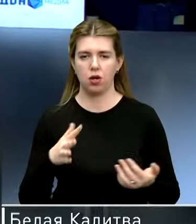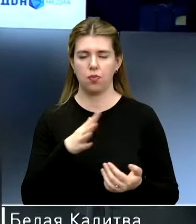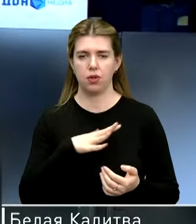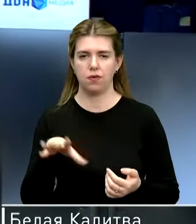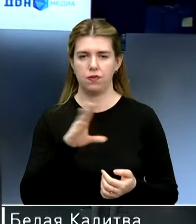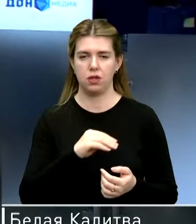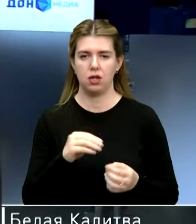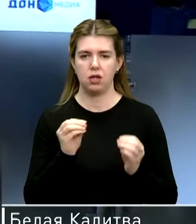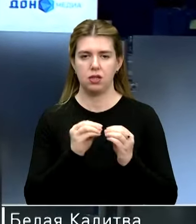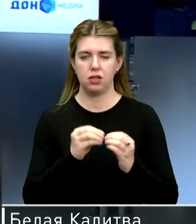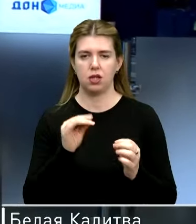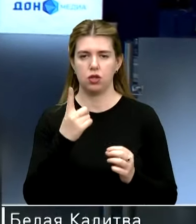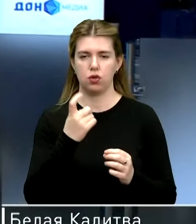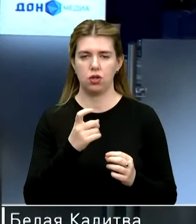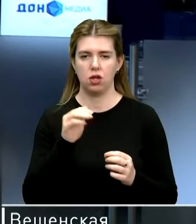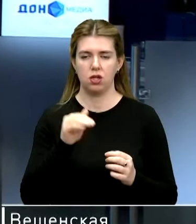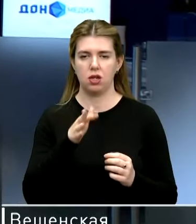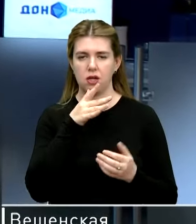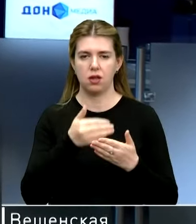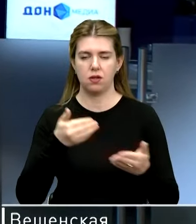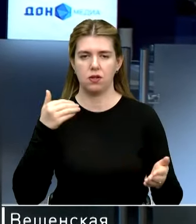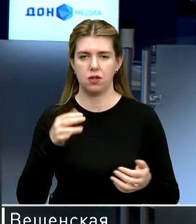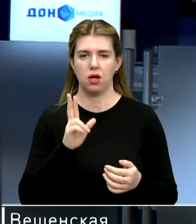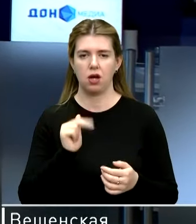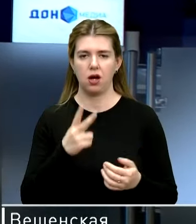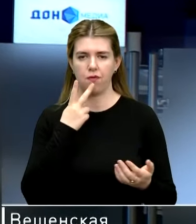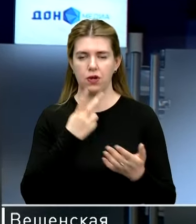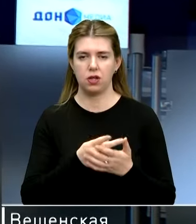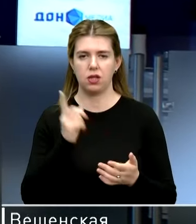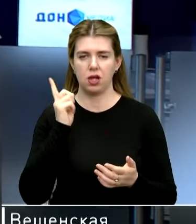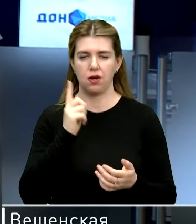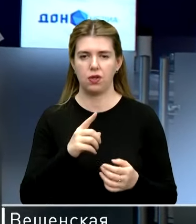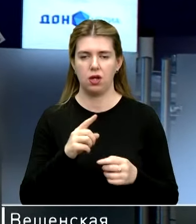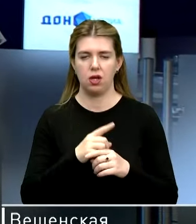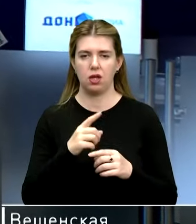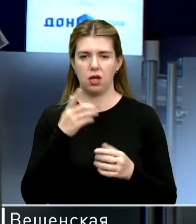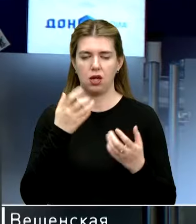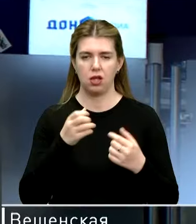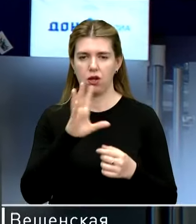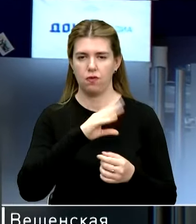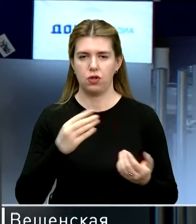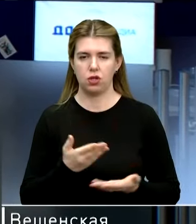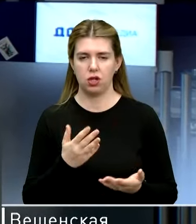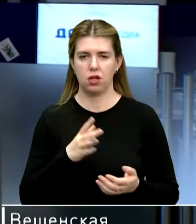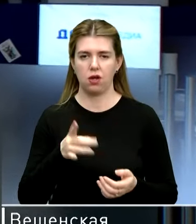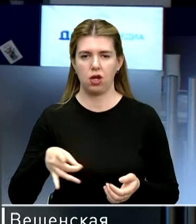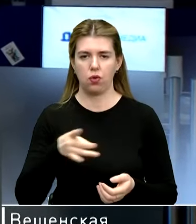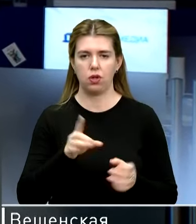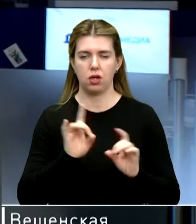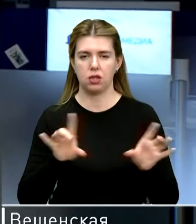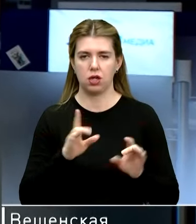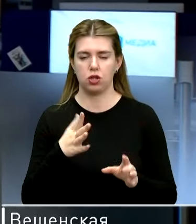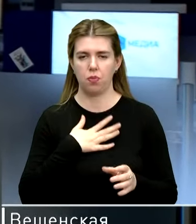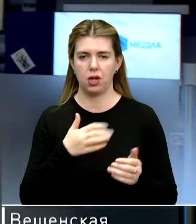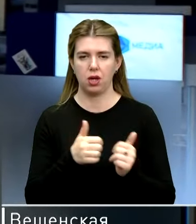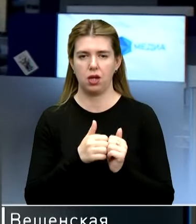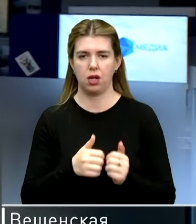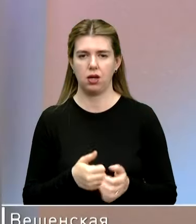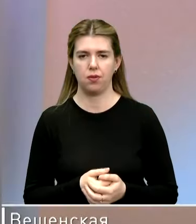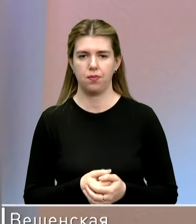фауна региона десятки и сотни тысяч лет назад, и как выглядели древние единороги, обитавшие на Донской земле, расскажет Валерия